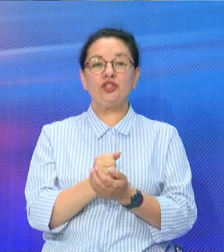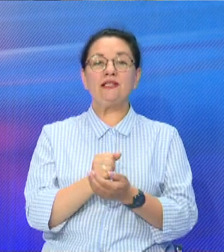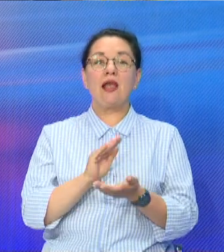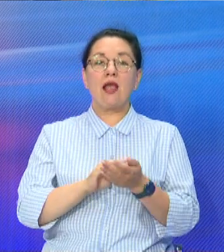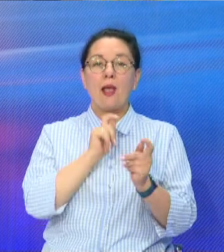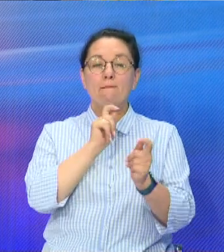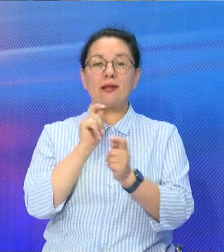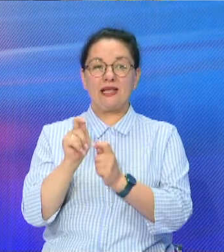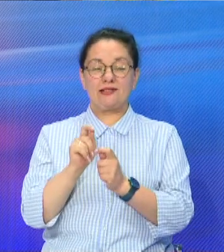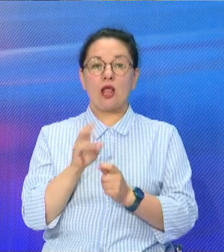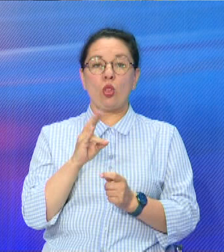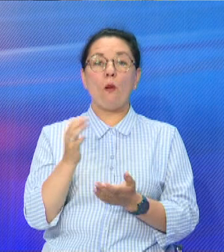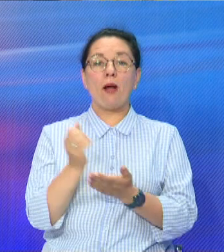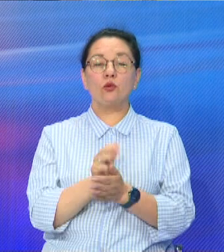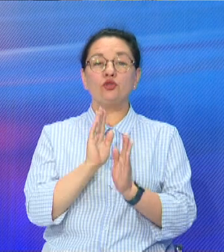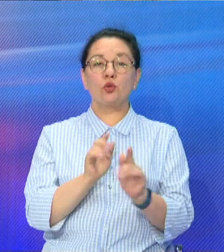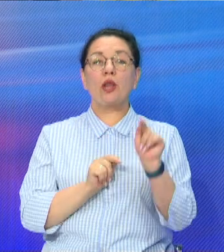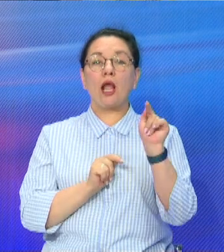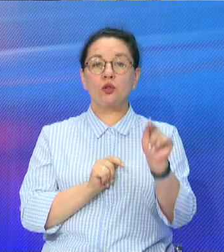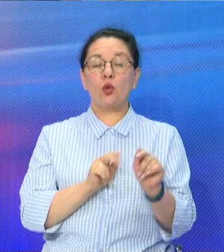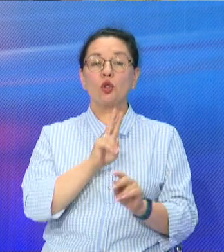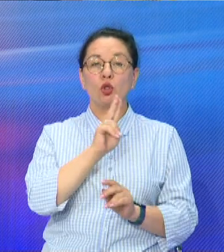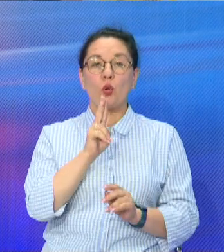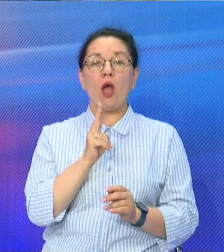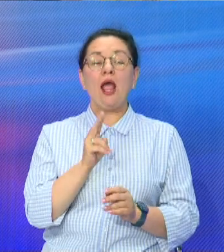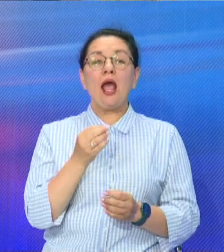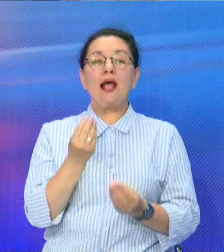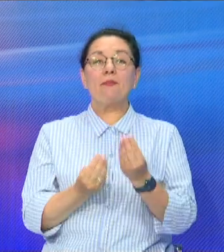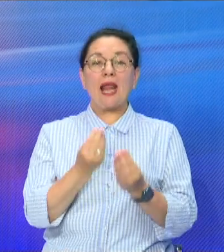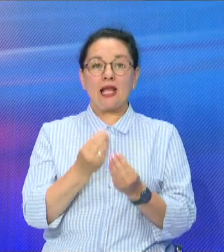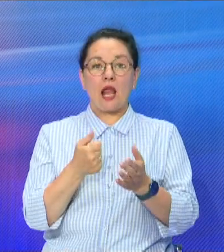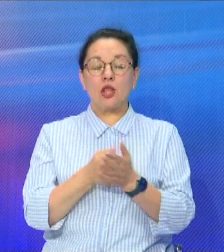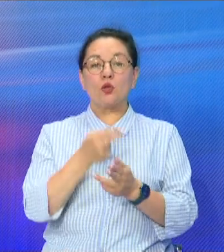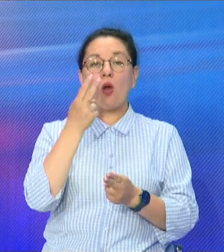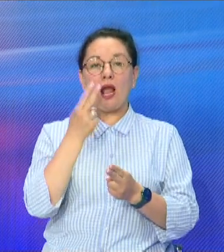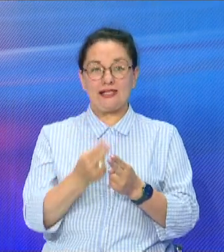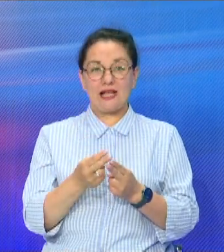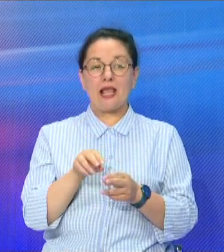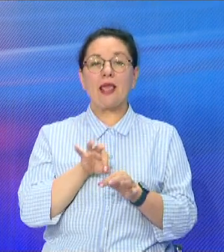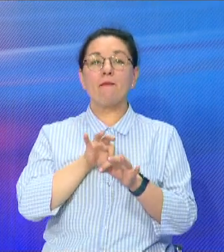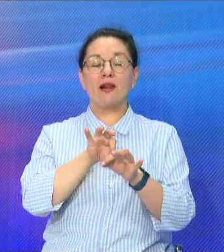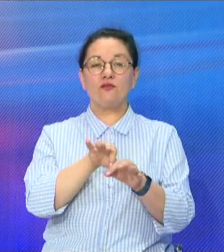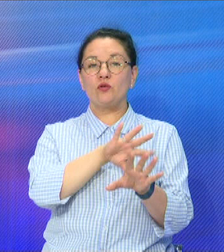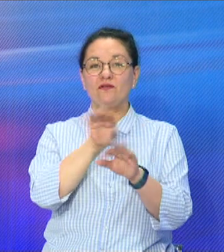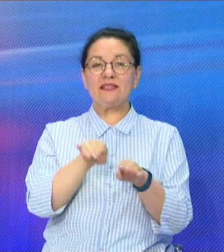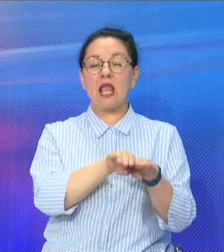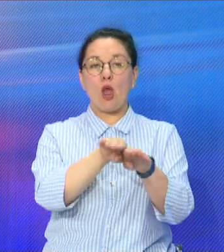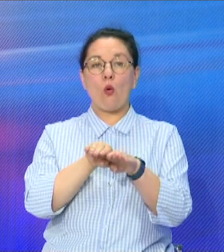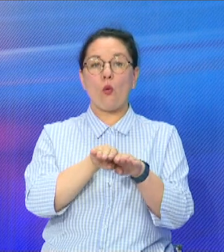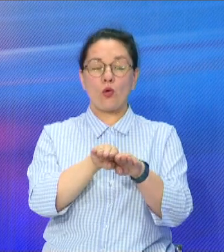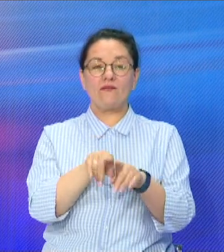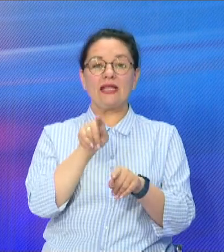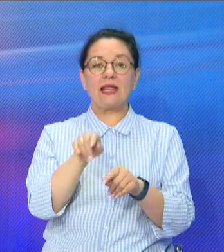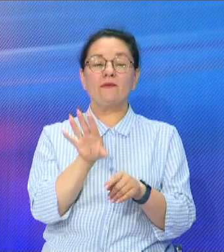кто сможет пройти игру до конца и уфу не задачи каждого уровня для этого мы выполняем checklist в котором каждый